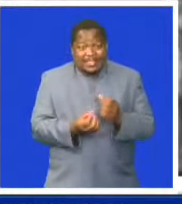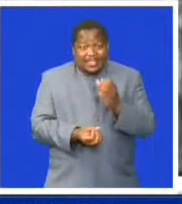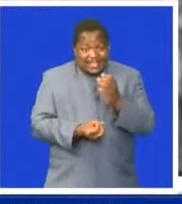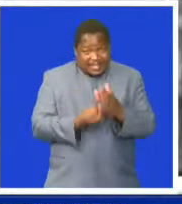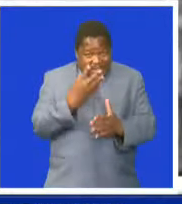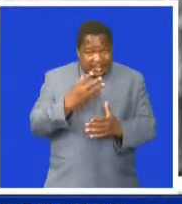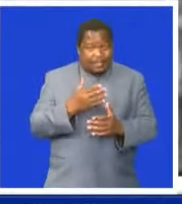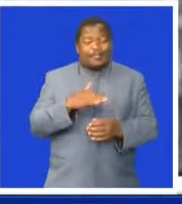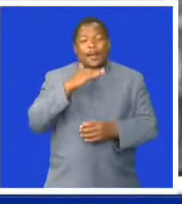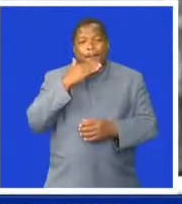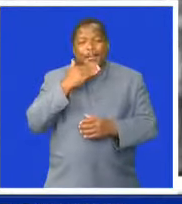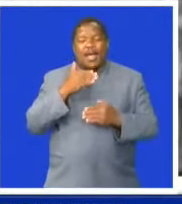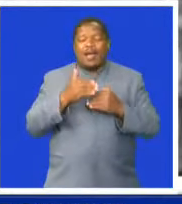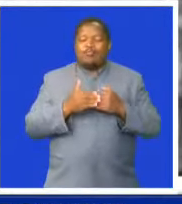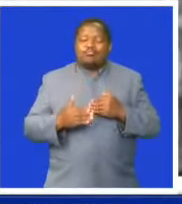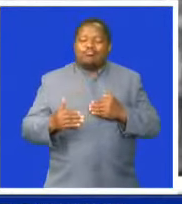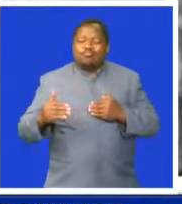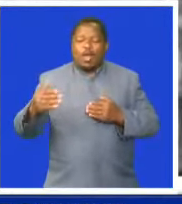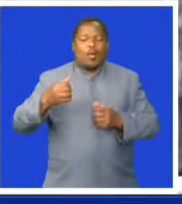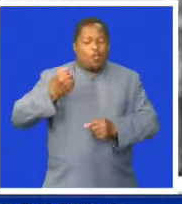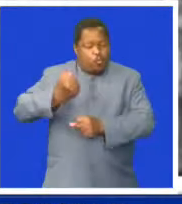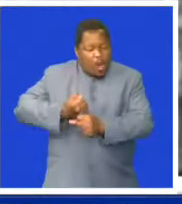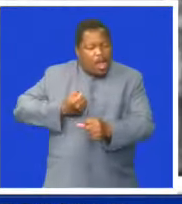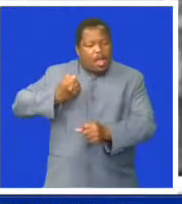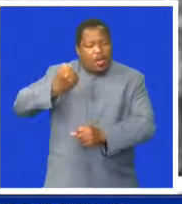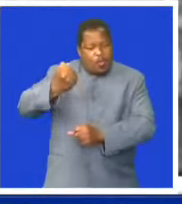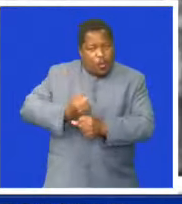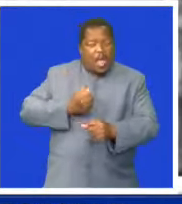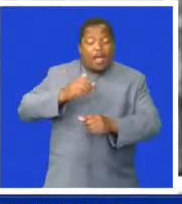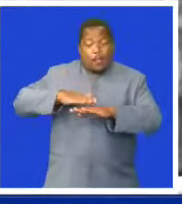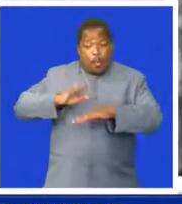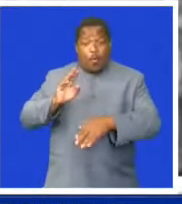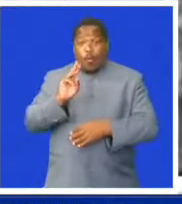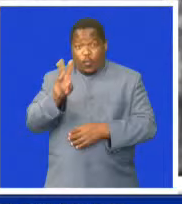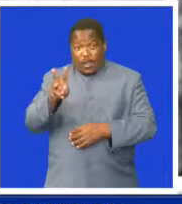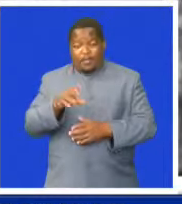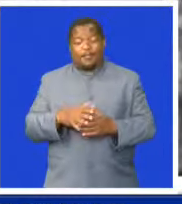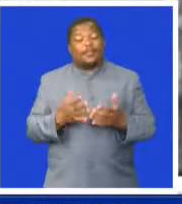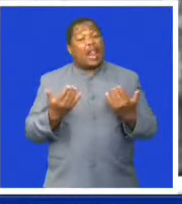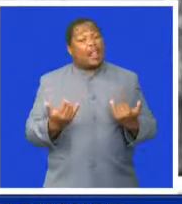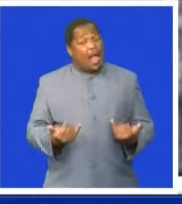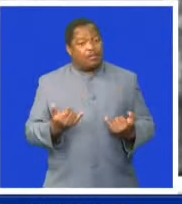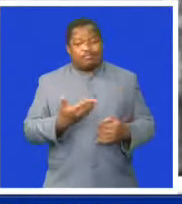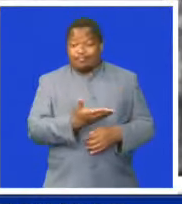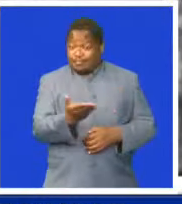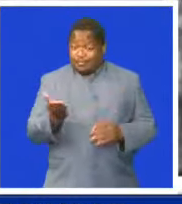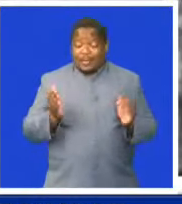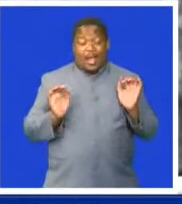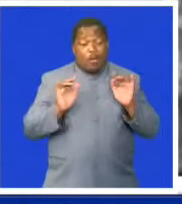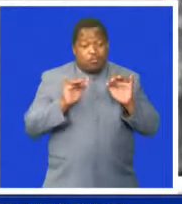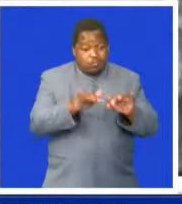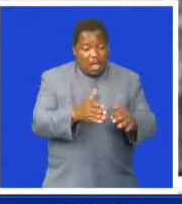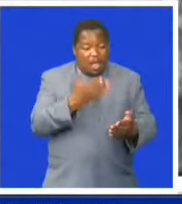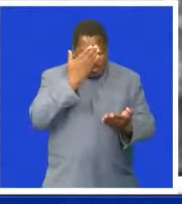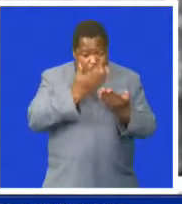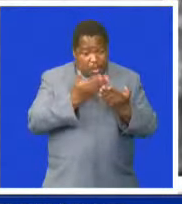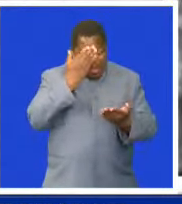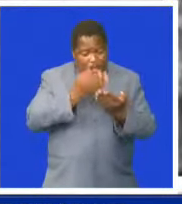ndawusitakala. Siyethemba ukuthi ndawuphuma senathi ukuthi singenda njani. Sisenato ke tinkinga